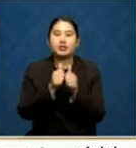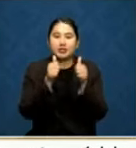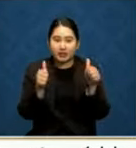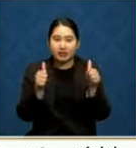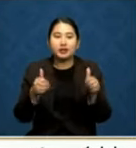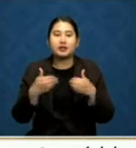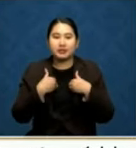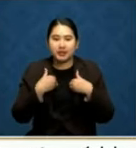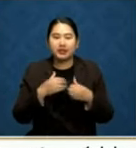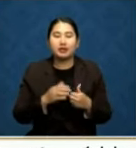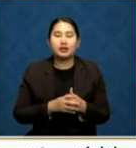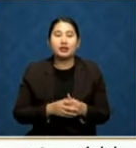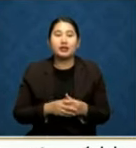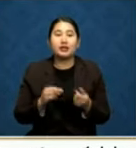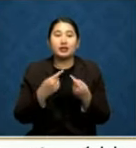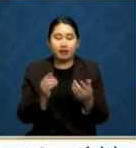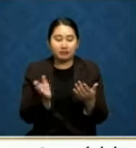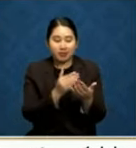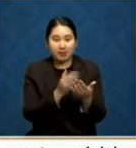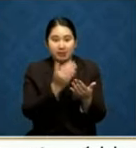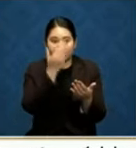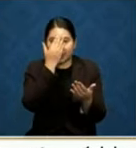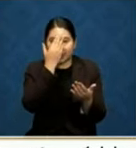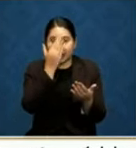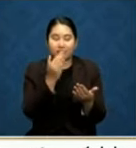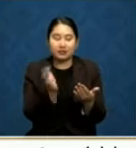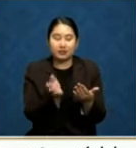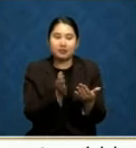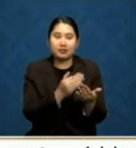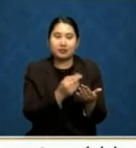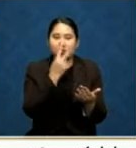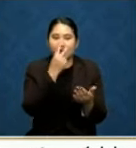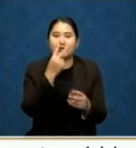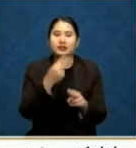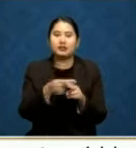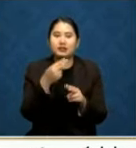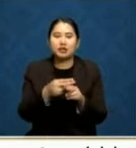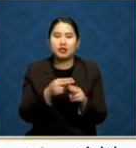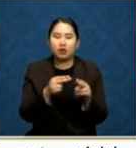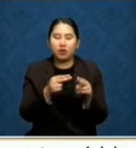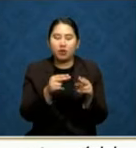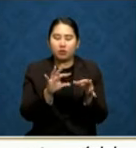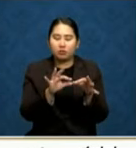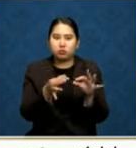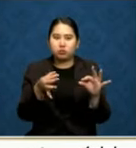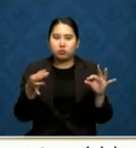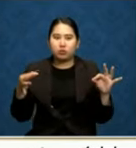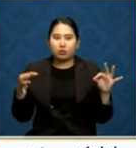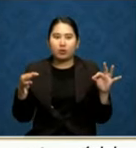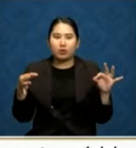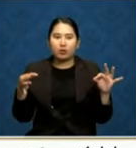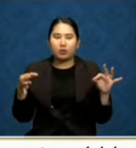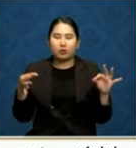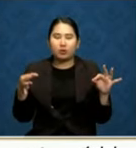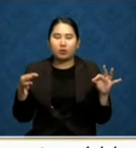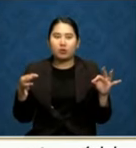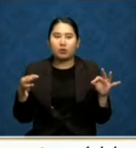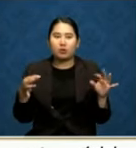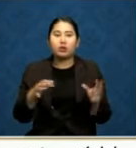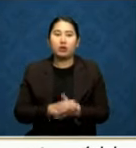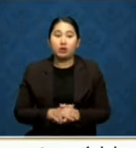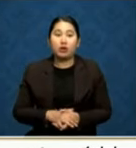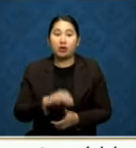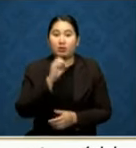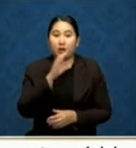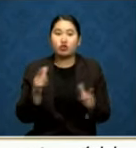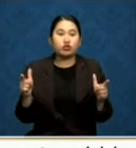เลยกระทั่งหน้าแรก เห็นชื่อองคกรคงยาวเกินไป Cub เมภาวองคกรของผู้บริโภ่ ท่าน